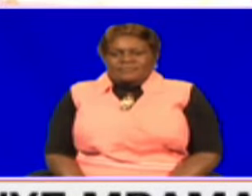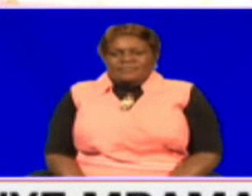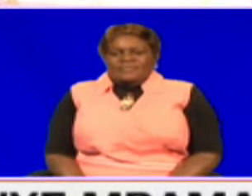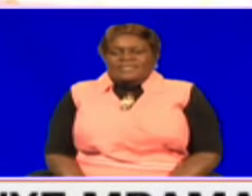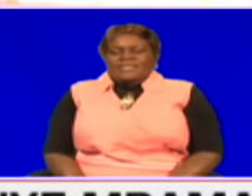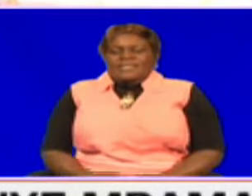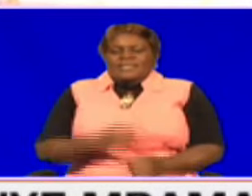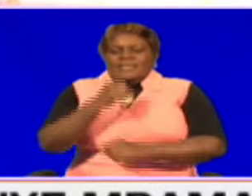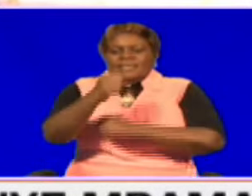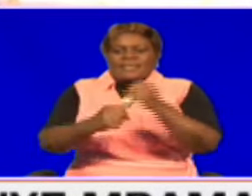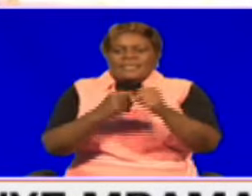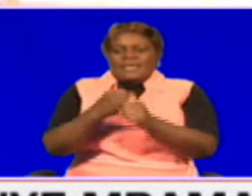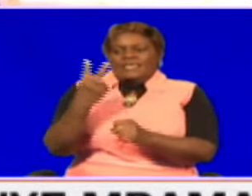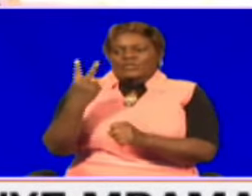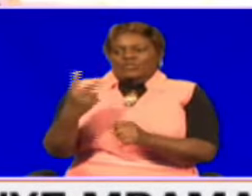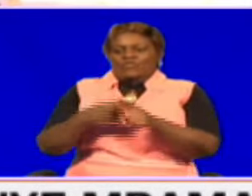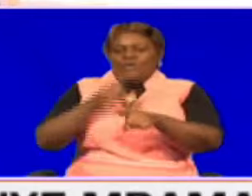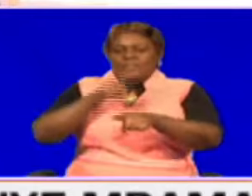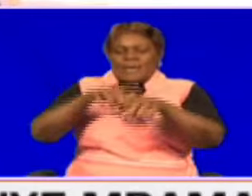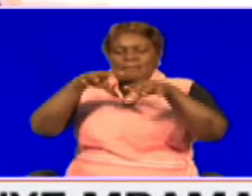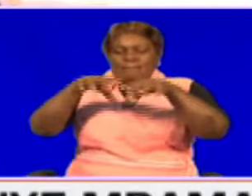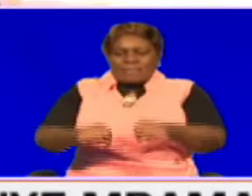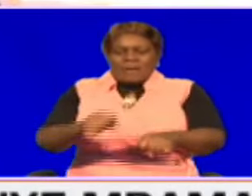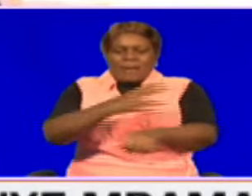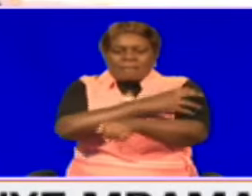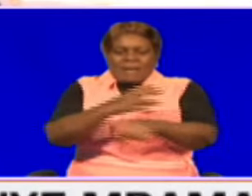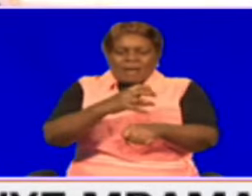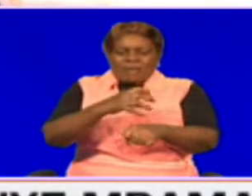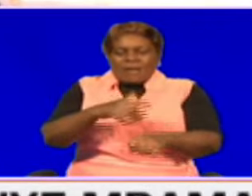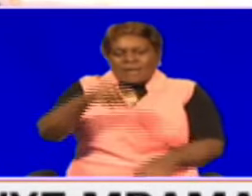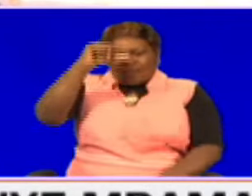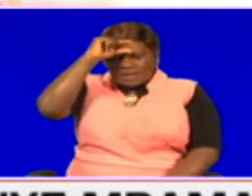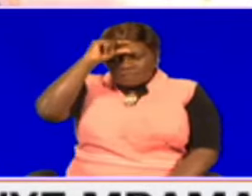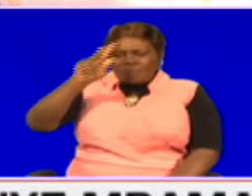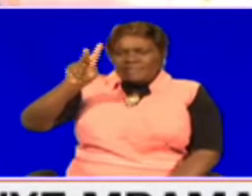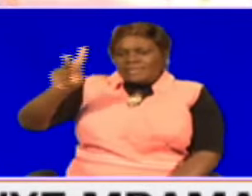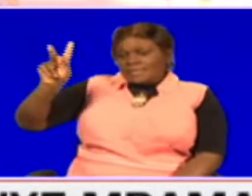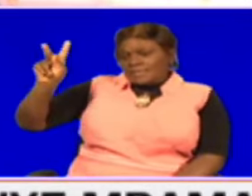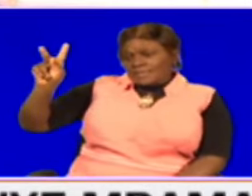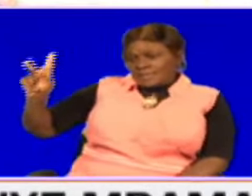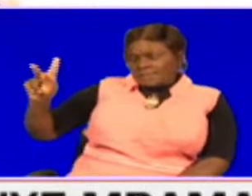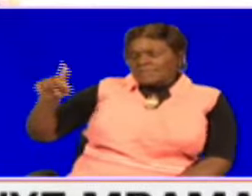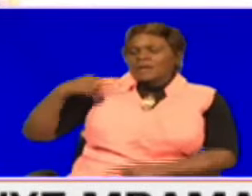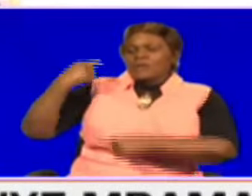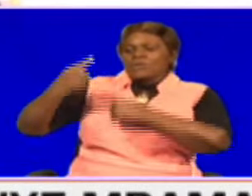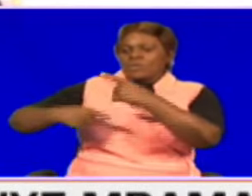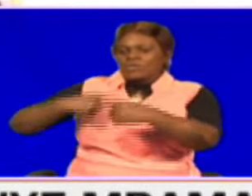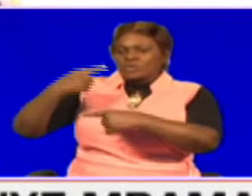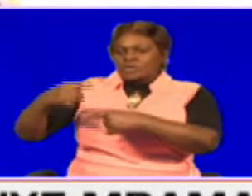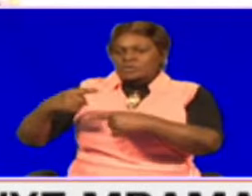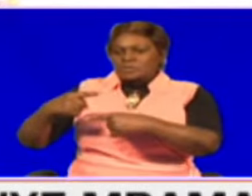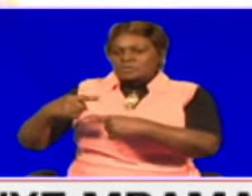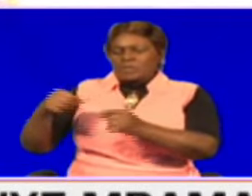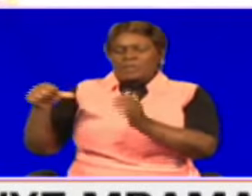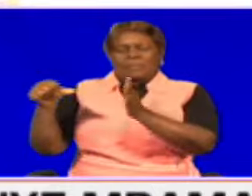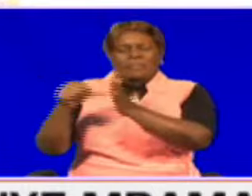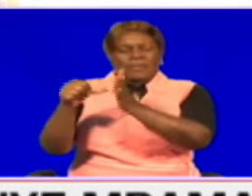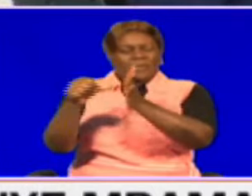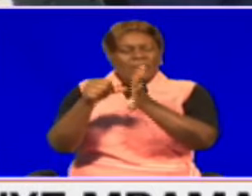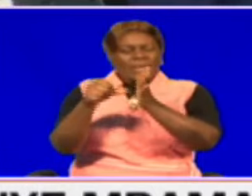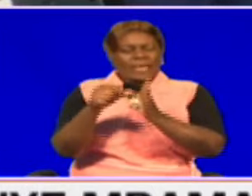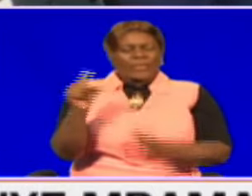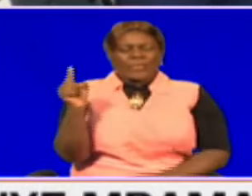Chini ya miaka miwili tangu kuchukua usukani, uongozi wa serikali ya Kenya Kwanza unaendelea kukabiliwa na mawimbi